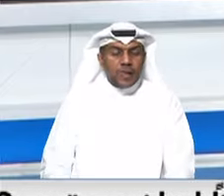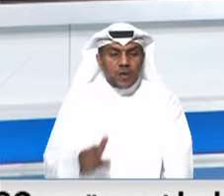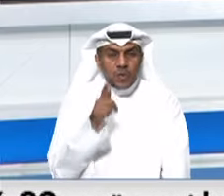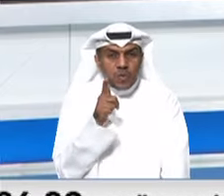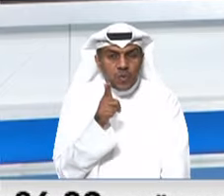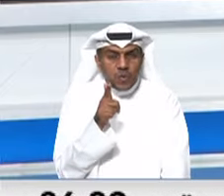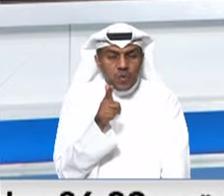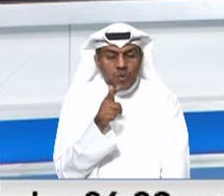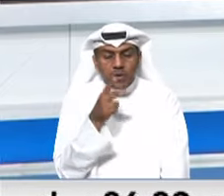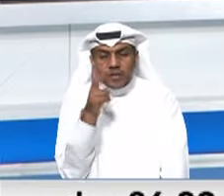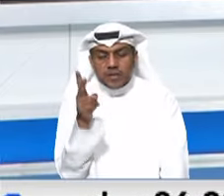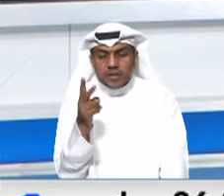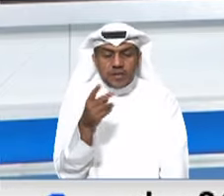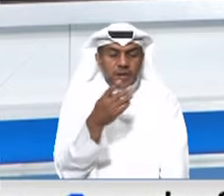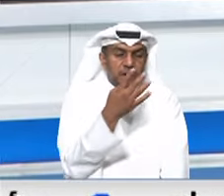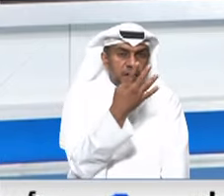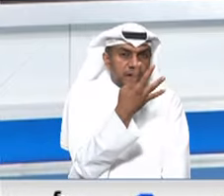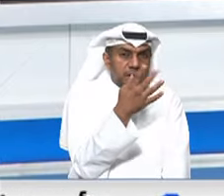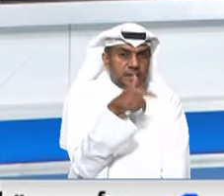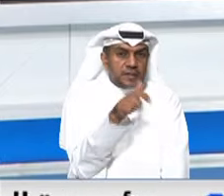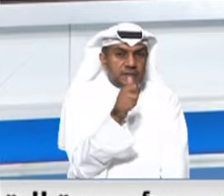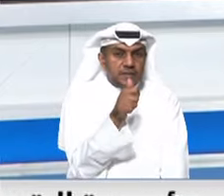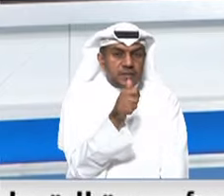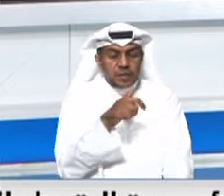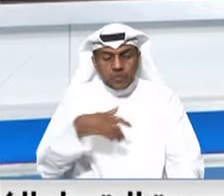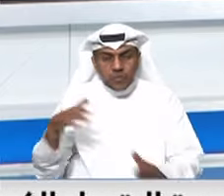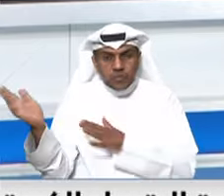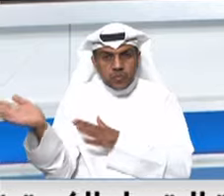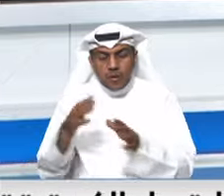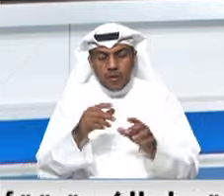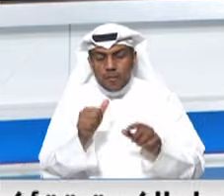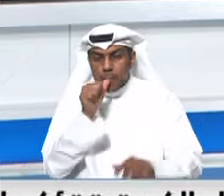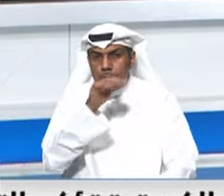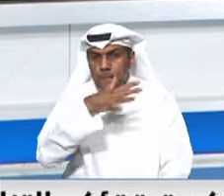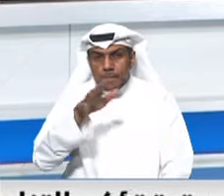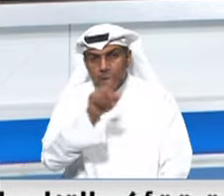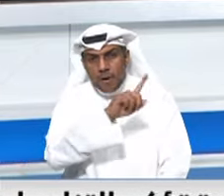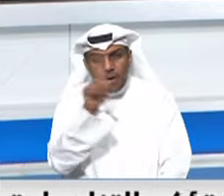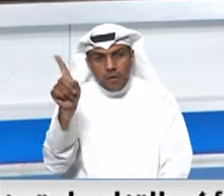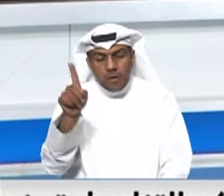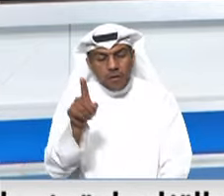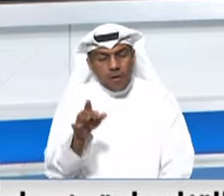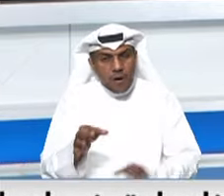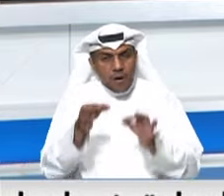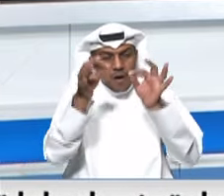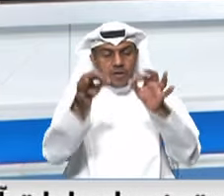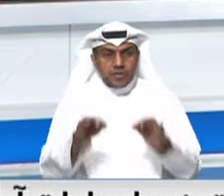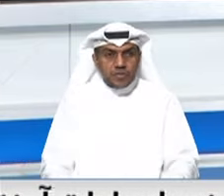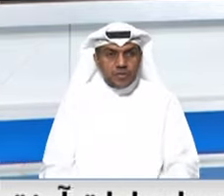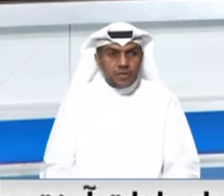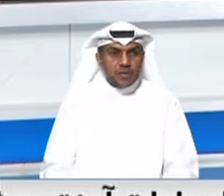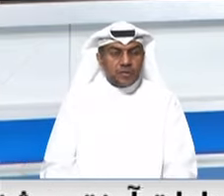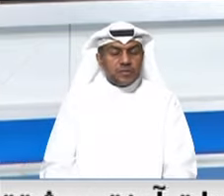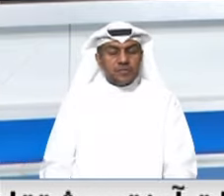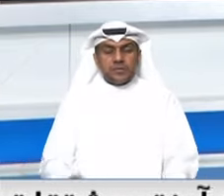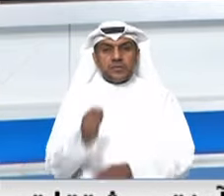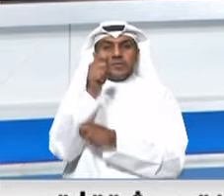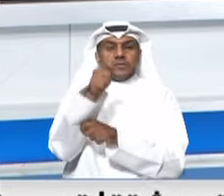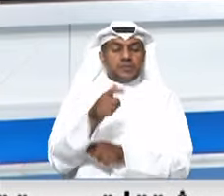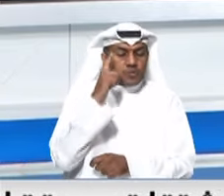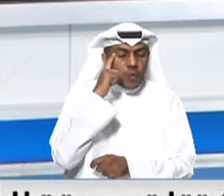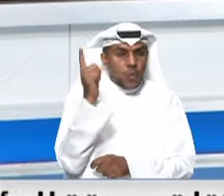سرعه الرياح من 20 ل 60 م م في الساعه ايضا اجل اي نشاط بحري ارتفاع الامواج يصل الى خمسه وست قدم هذا مزعج لل الحداقه ونشاط